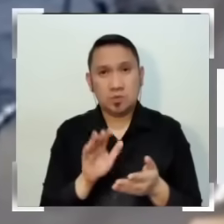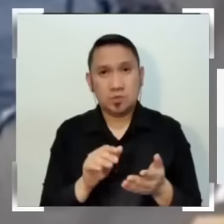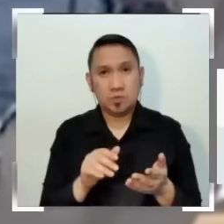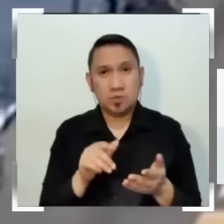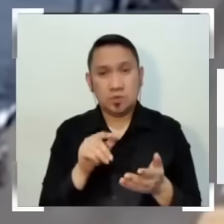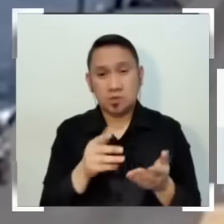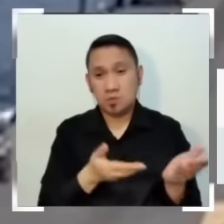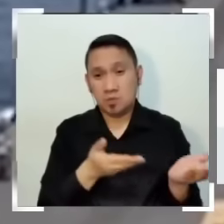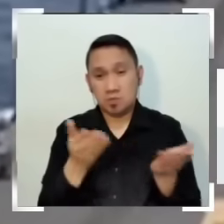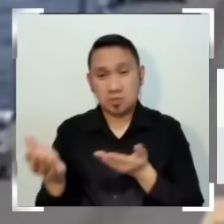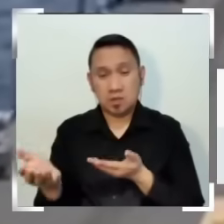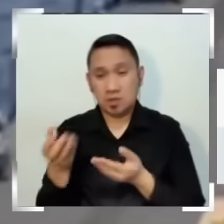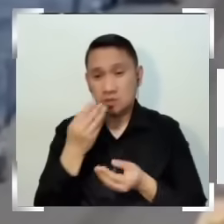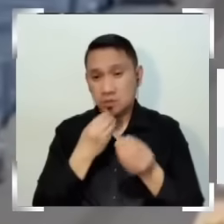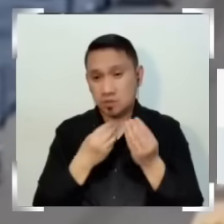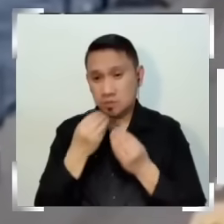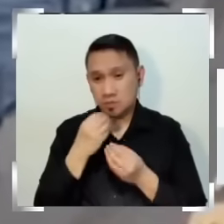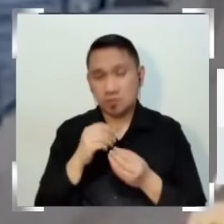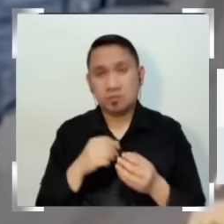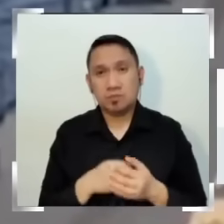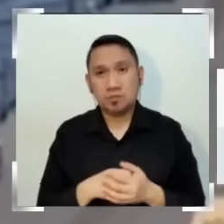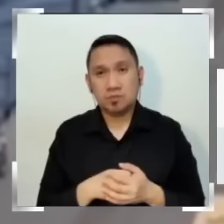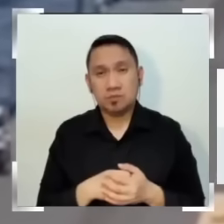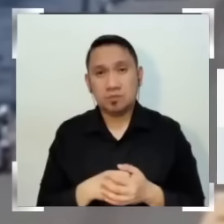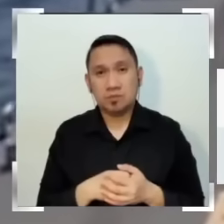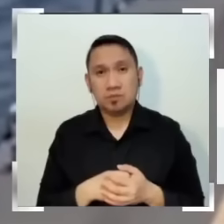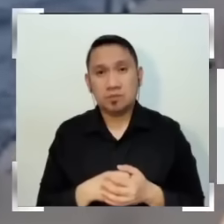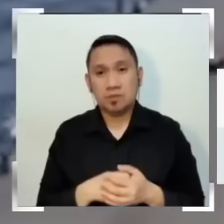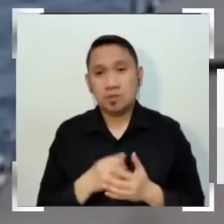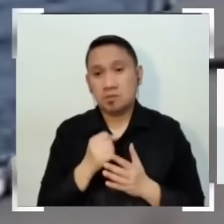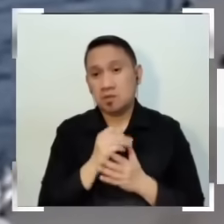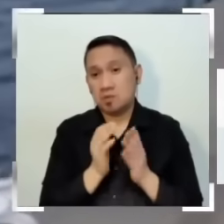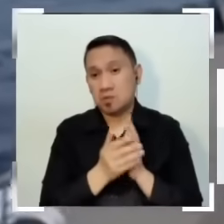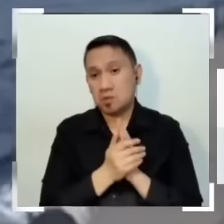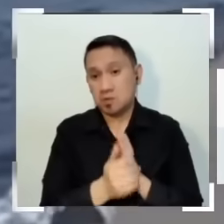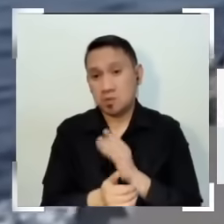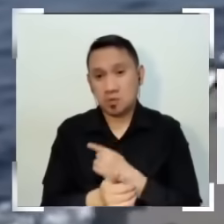paghatid ng supply sa Rizal Reef. Ayon sa ilang eksperto, ang ginawa ng China ay